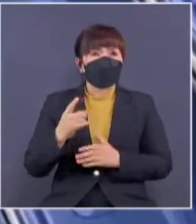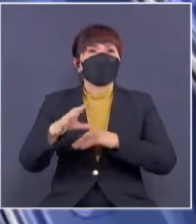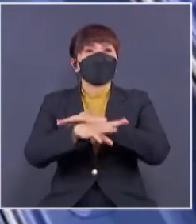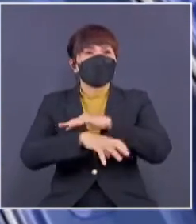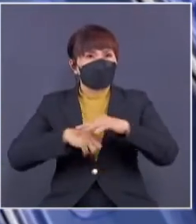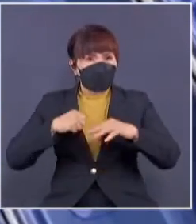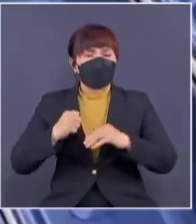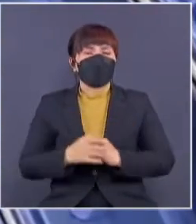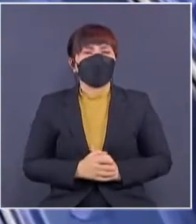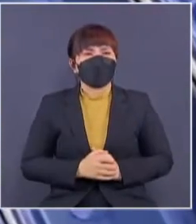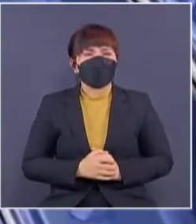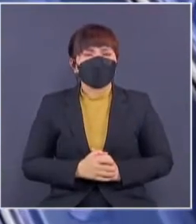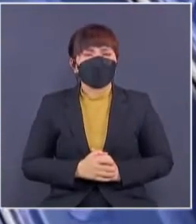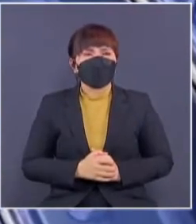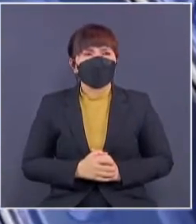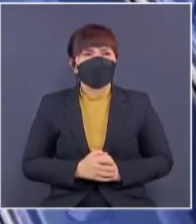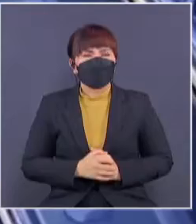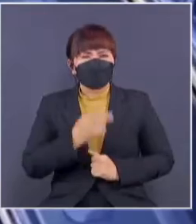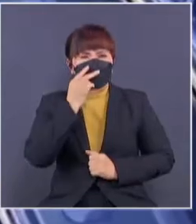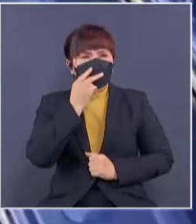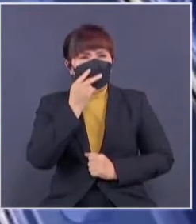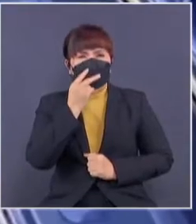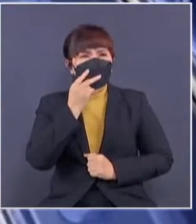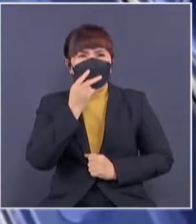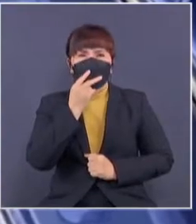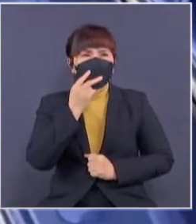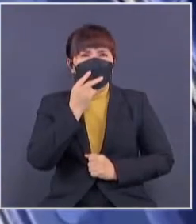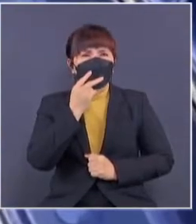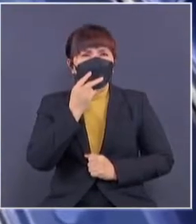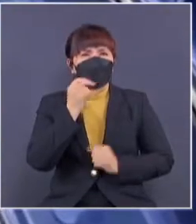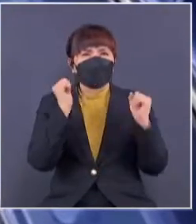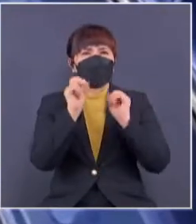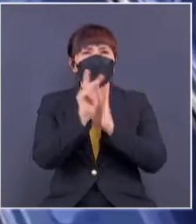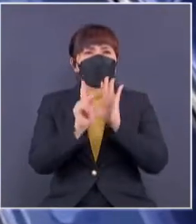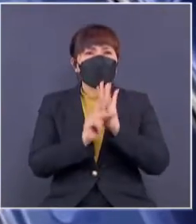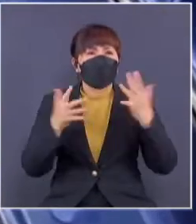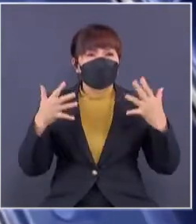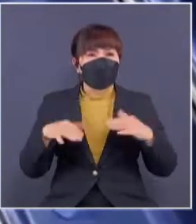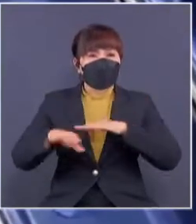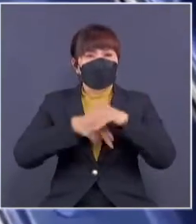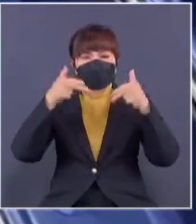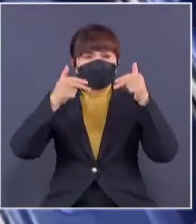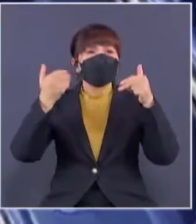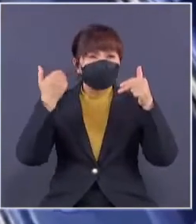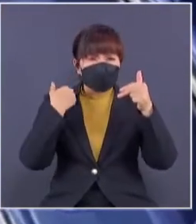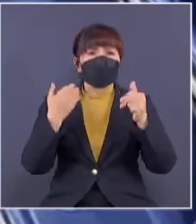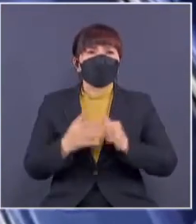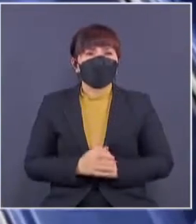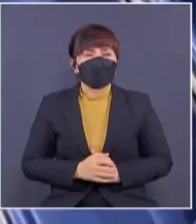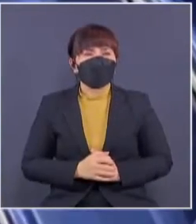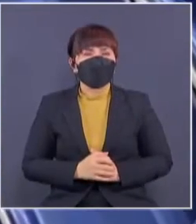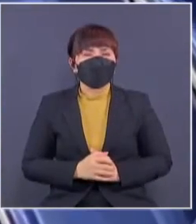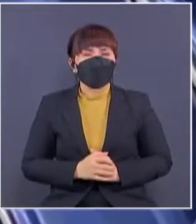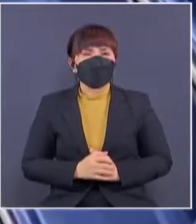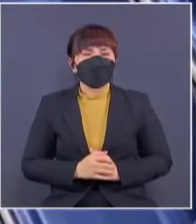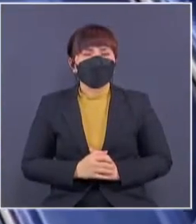ากร้านคุณผู้ชมโอ้โหน่ากลัวมากอ่ะ โอ้โหนี่กล้ามากเลยนะ คือน่ากลัวมากแล้วเธอไม่รู้หรอว่าในร้านเขามีกล้องวงจรปิดนะคะ เพราะเป็นลูกจ้างในร้